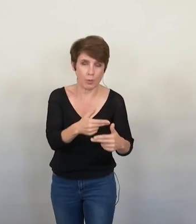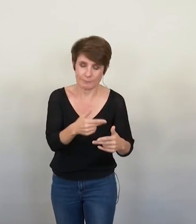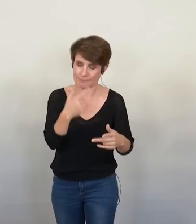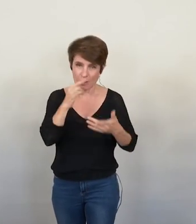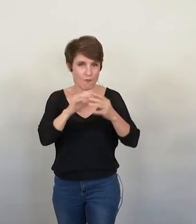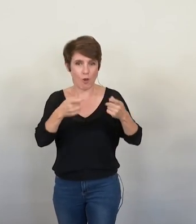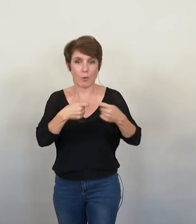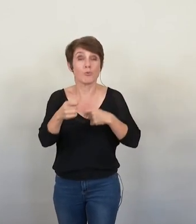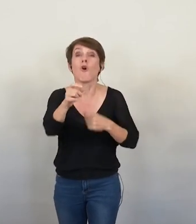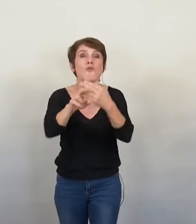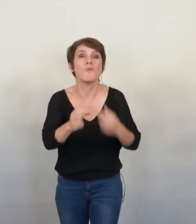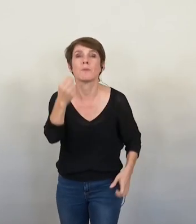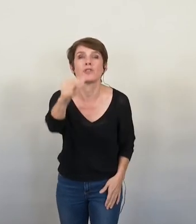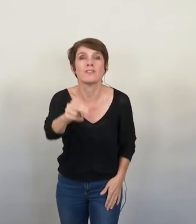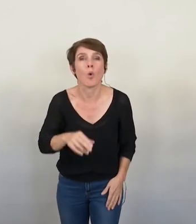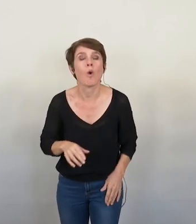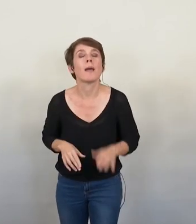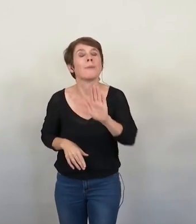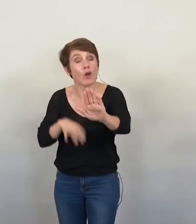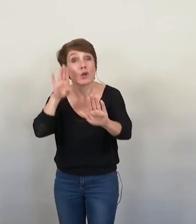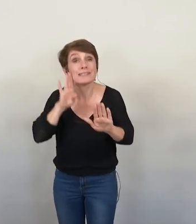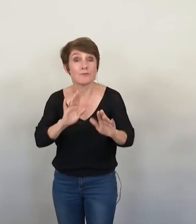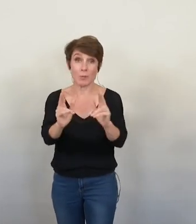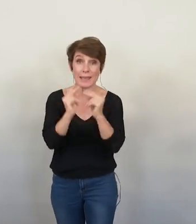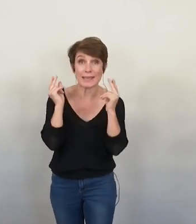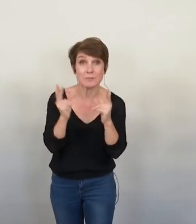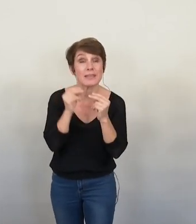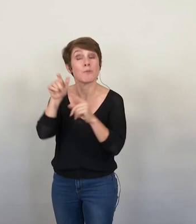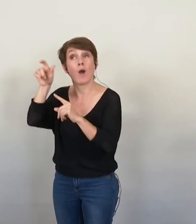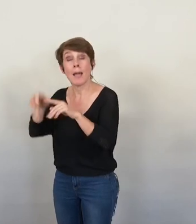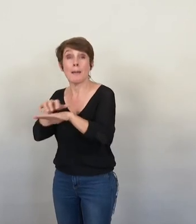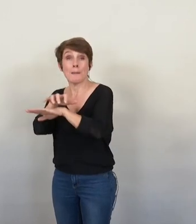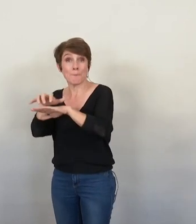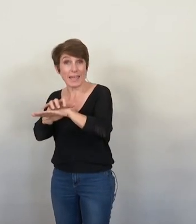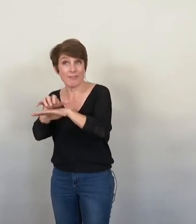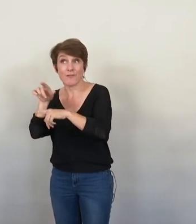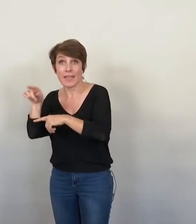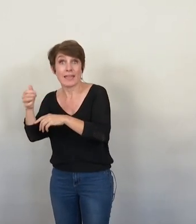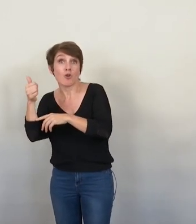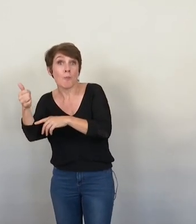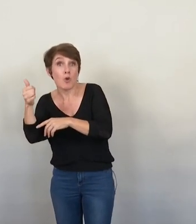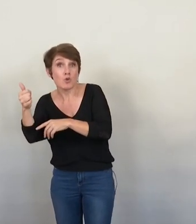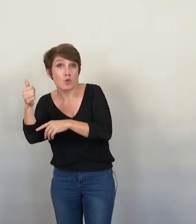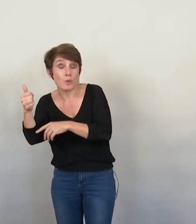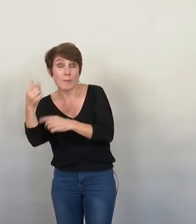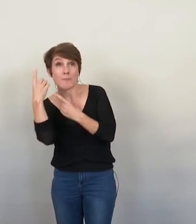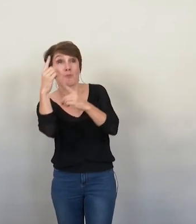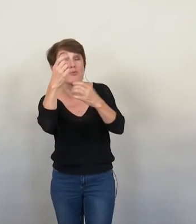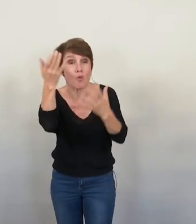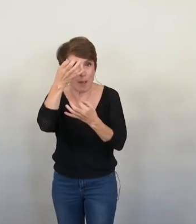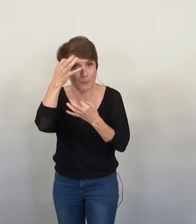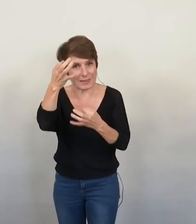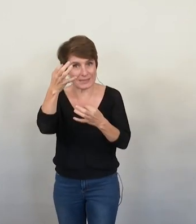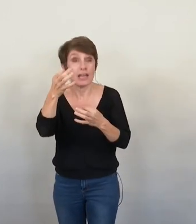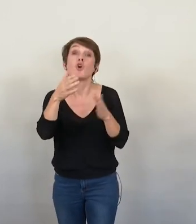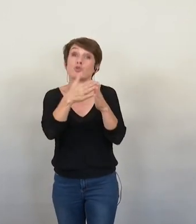vous dites NON expliquez-nous en quoi consiste le recours du préfet tournez-vous vers vos services ou vers vos adjoints qui connaissent le dossier mais répondez